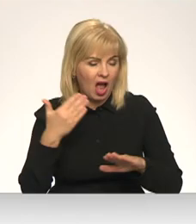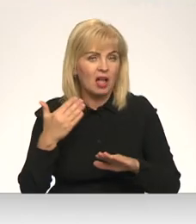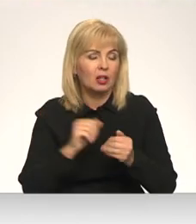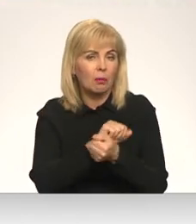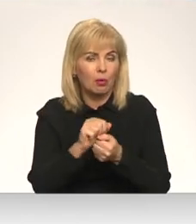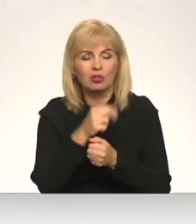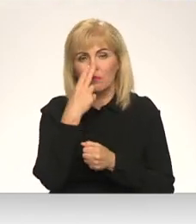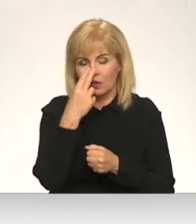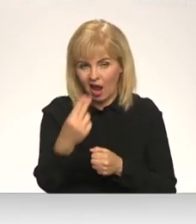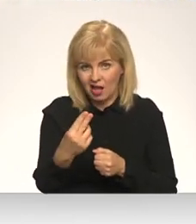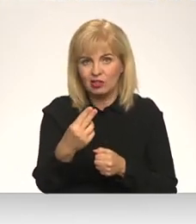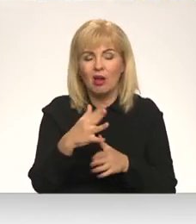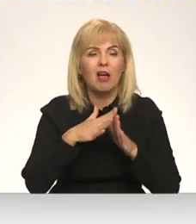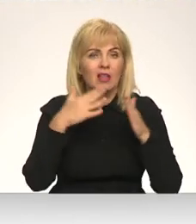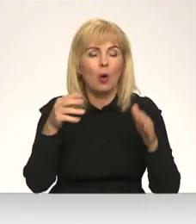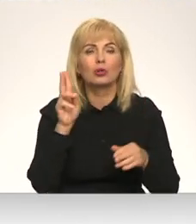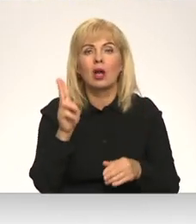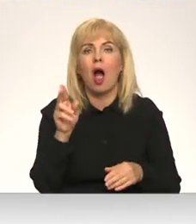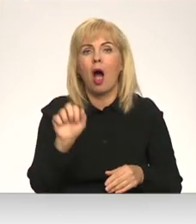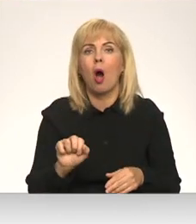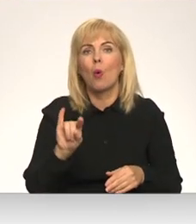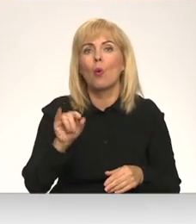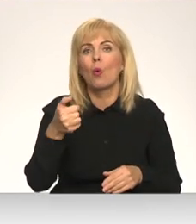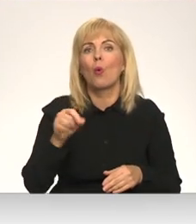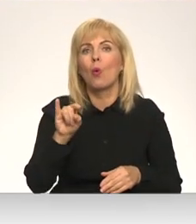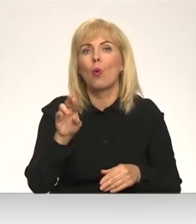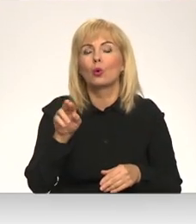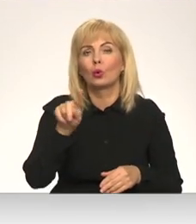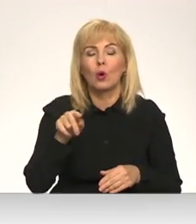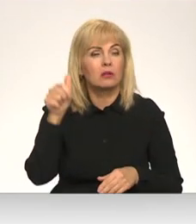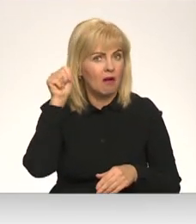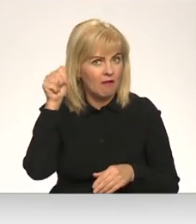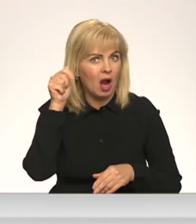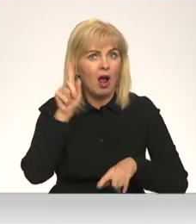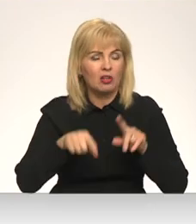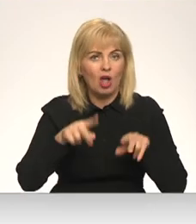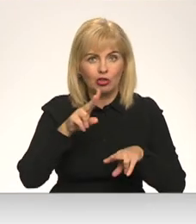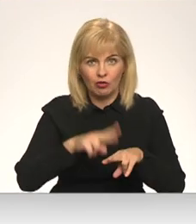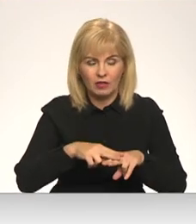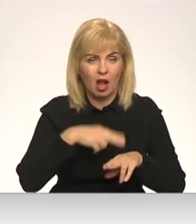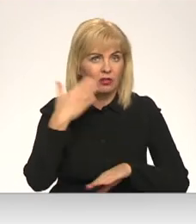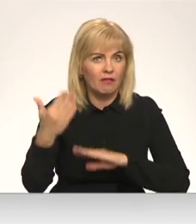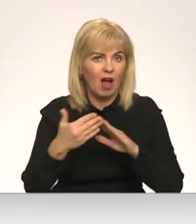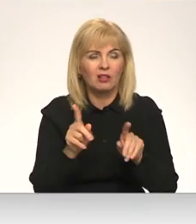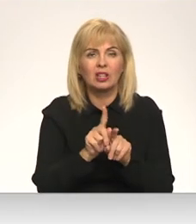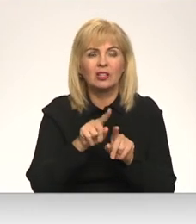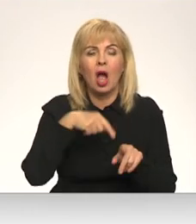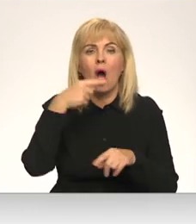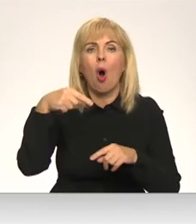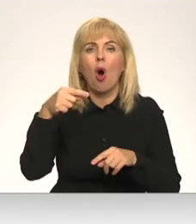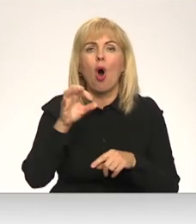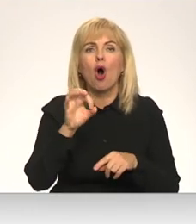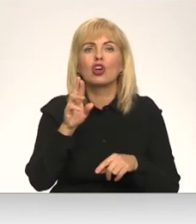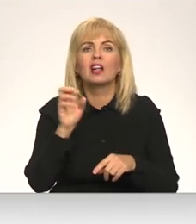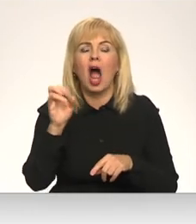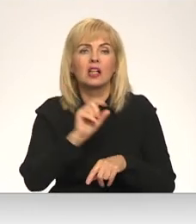soļi. Īpaši daudz to ir Kauguros. Jūrmalā vētra vakars dažviet sasniedz pat orkāna spēku. Par to liecina